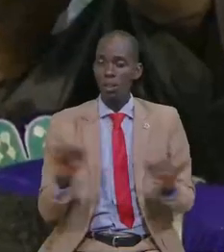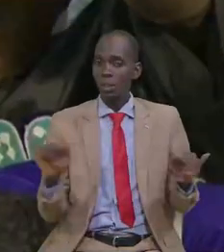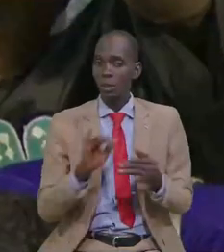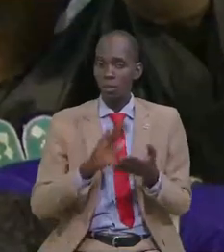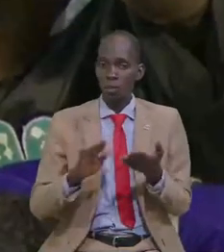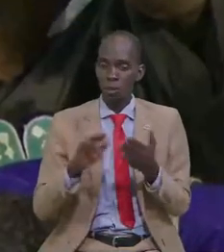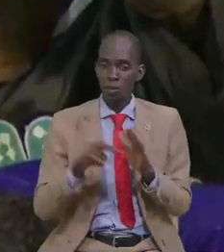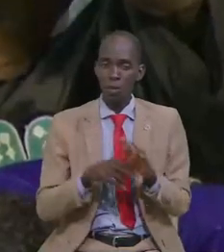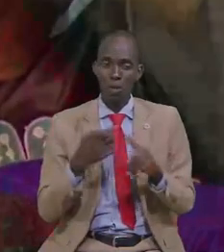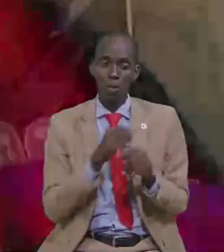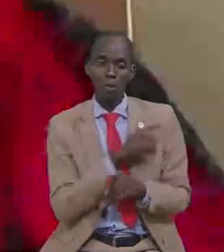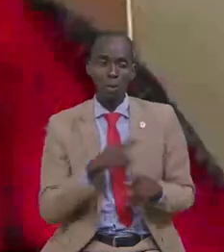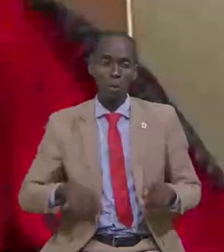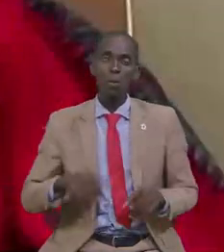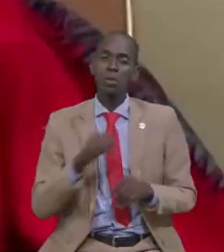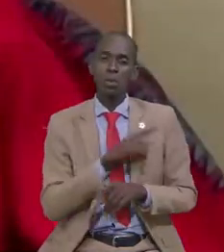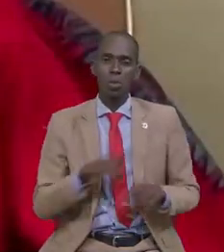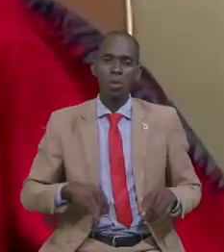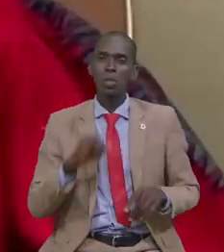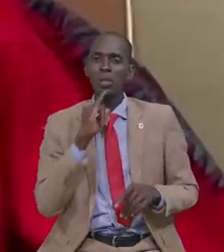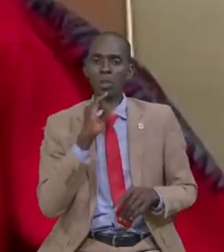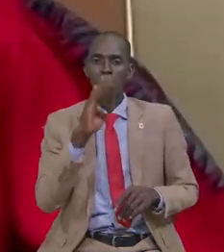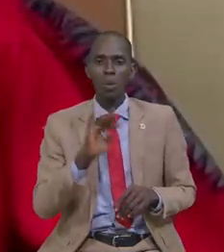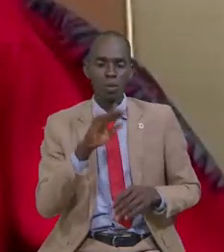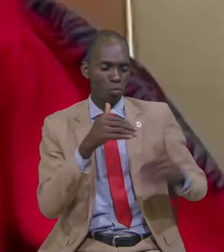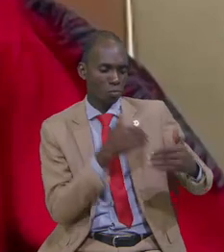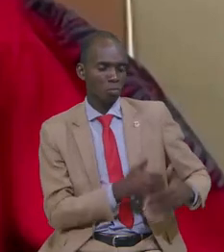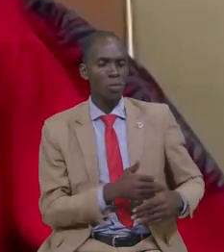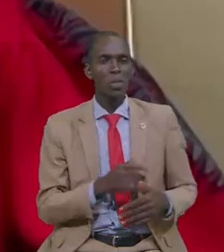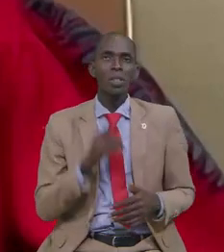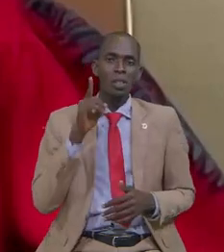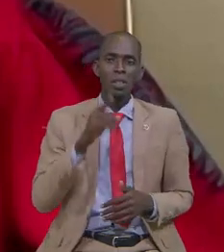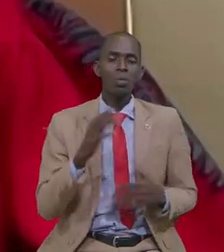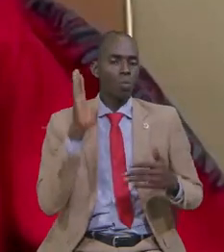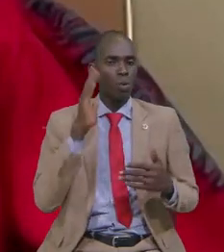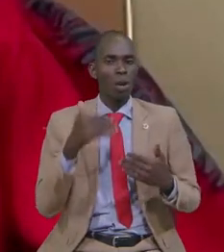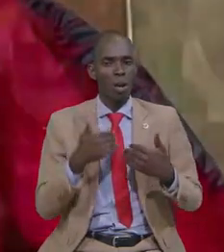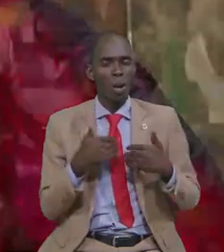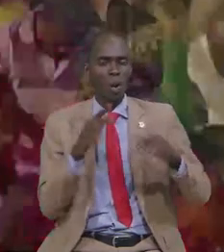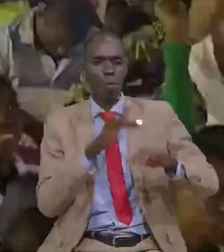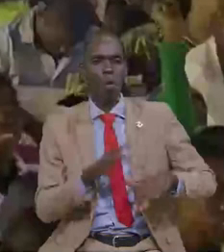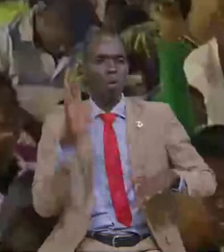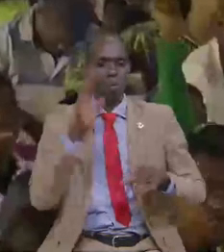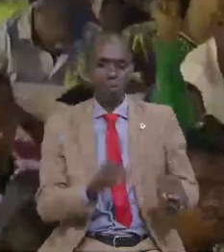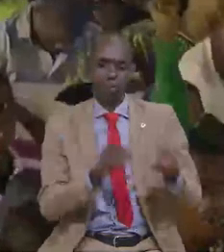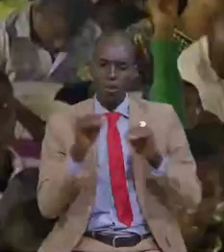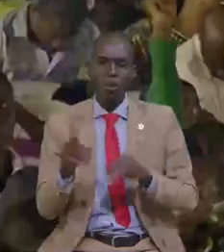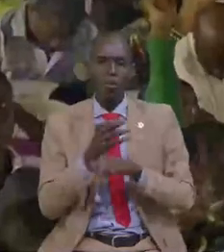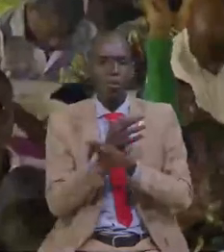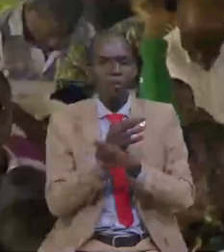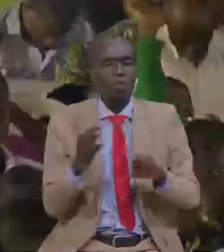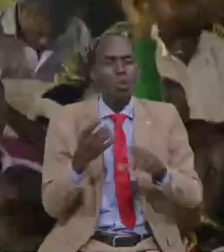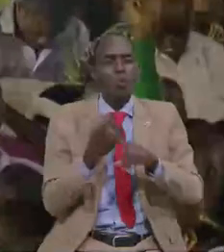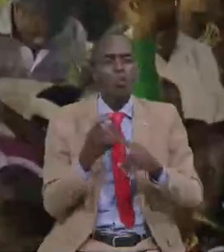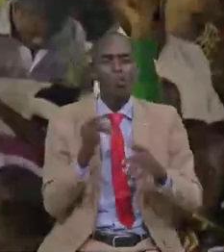pardon maintenant. Levez la main là. Le Seigneur est là avec vous. Il a compassion. Il a la miséricorde. Il va vous